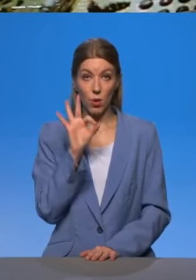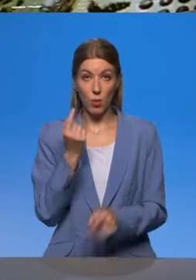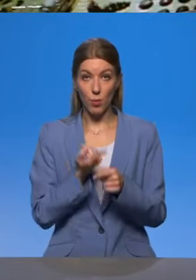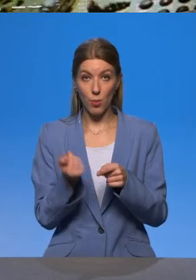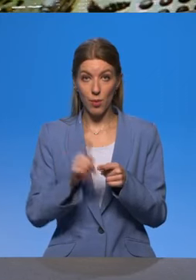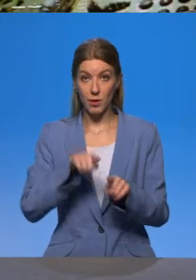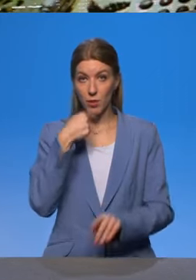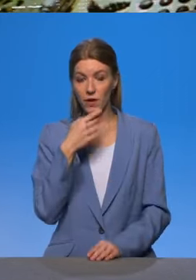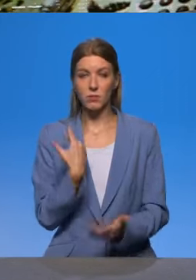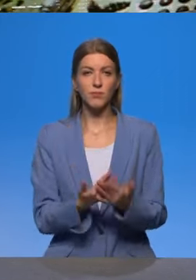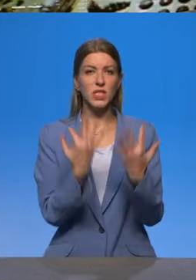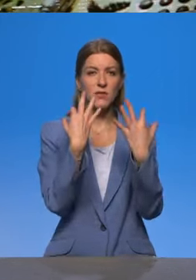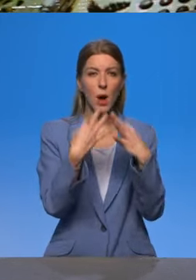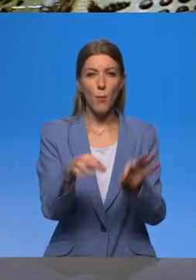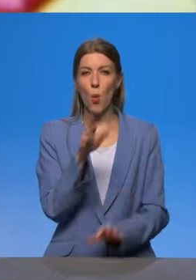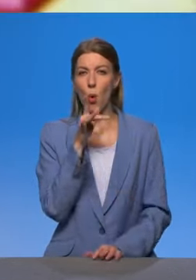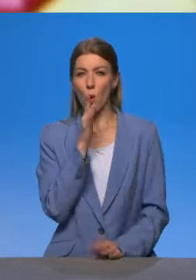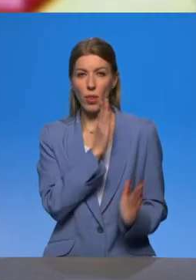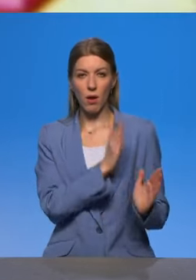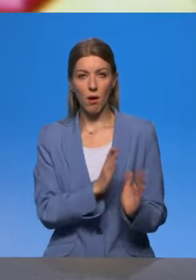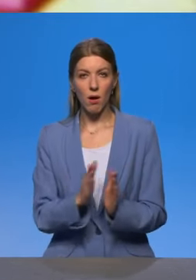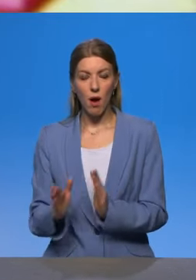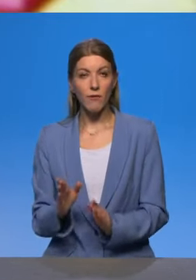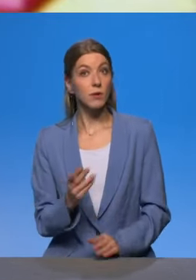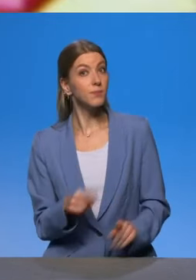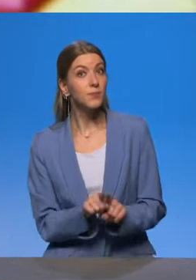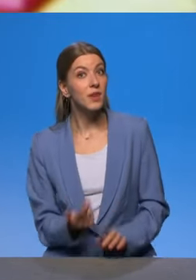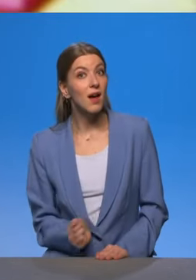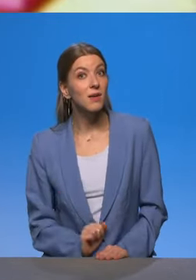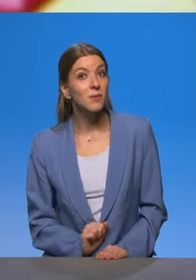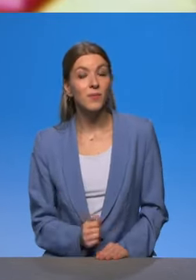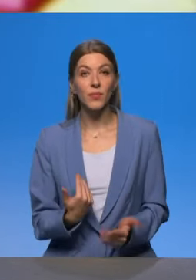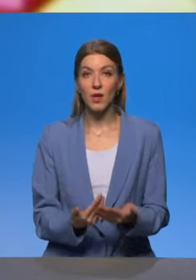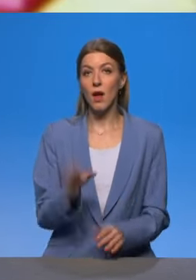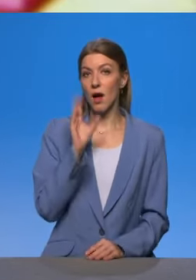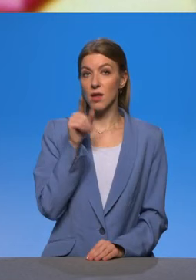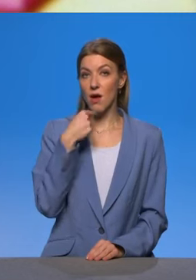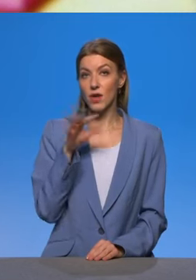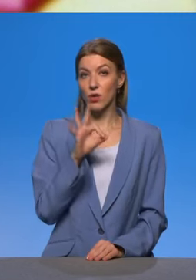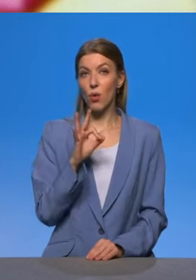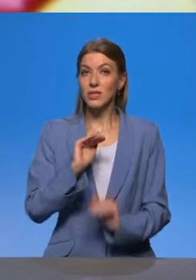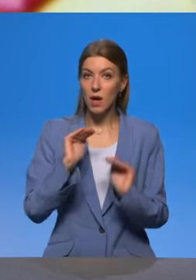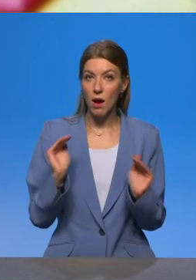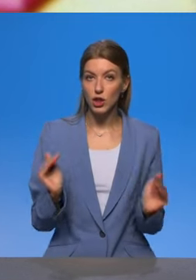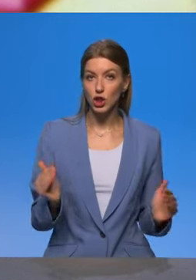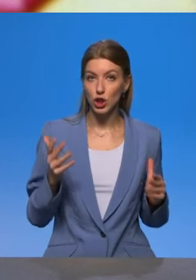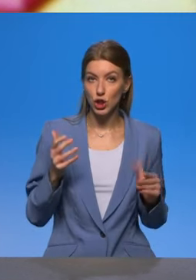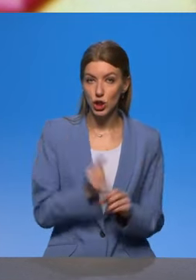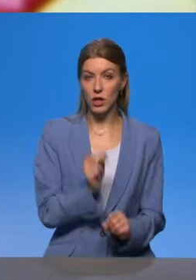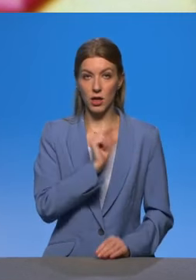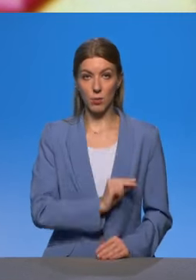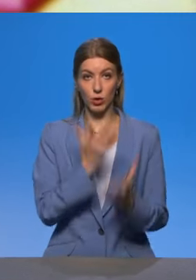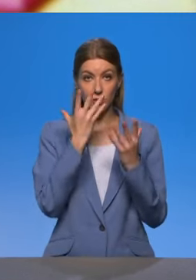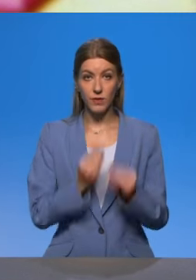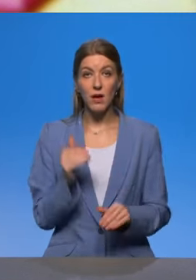свободном графике, говорят о там, четвертой рабочей, ну, то есть о сокращении рабочего дня. А на самом деле проблема не в этом,